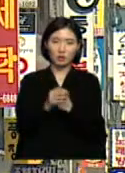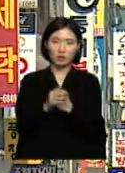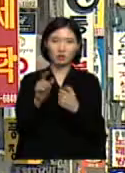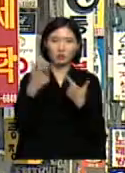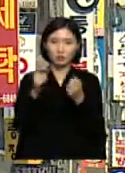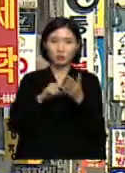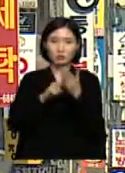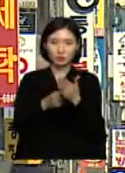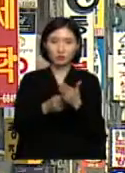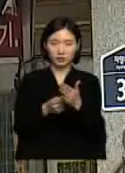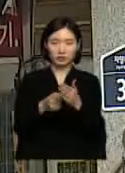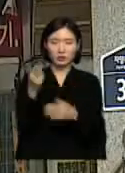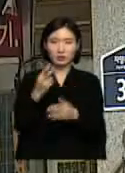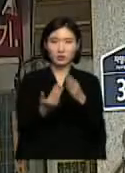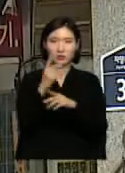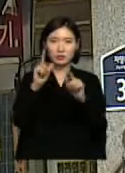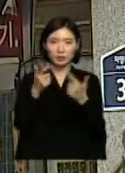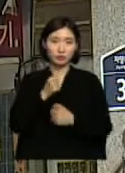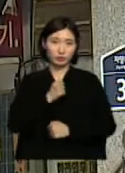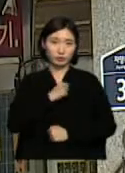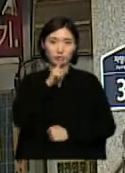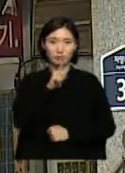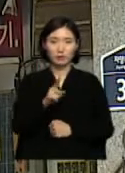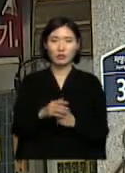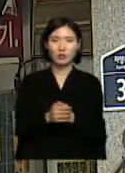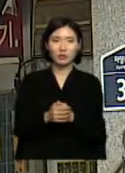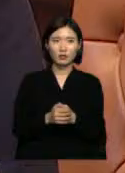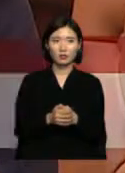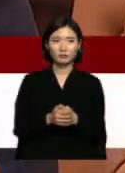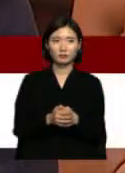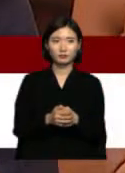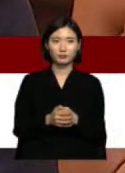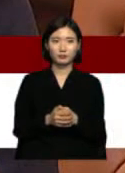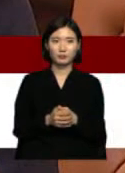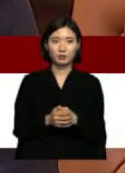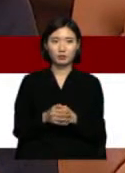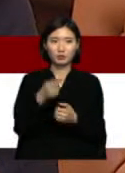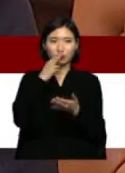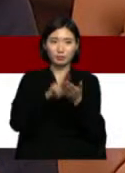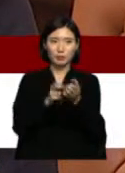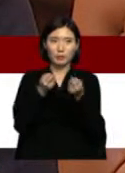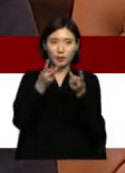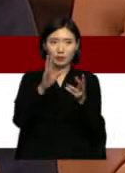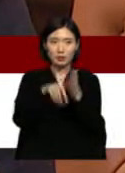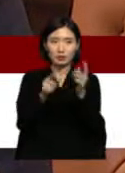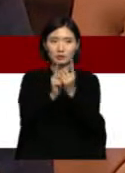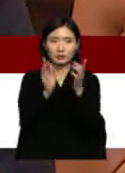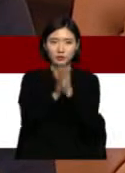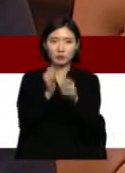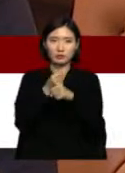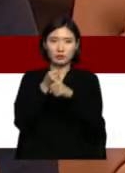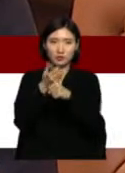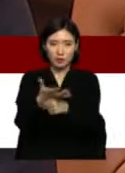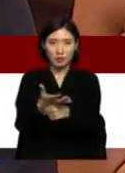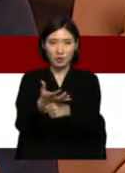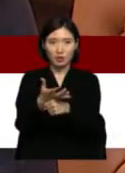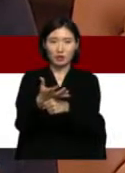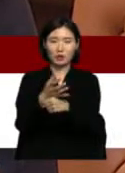않도록 주의하겠다고 밝혔습니다. 우편 발송 시 직접 전달이 안될 경우 등을